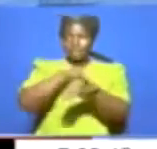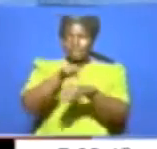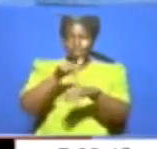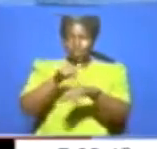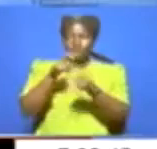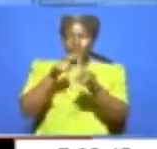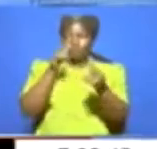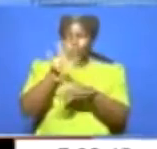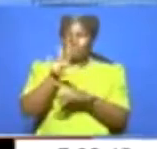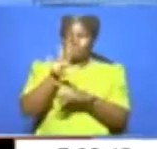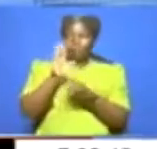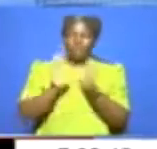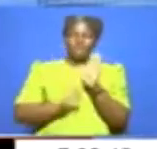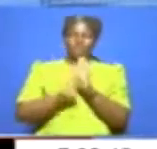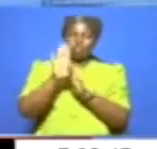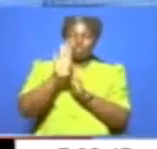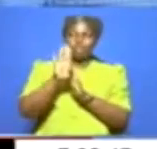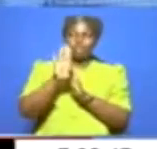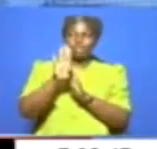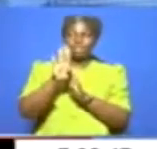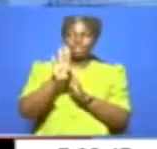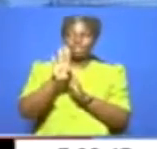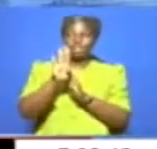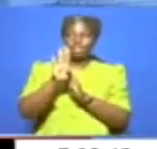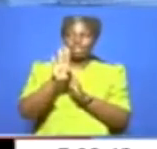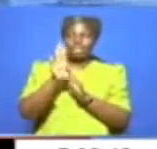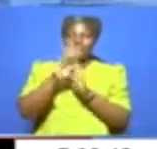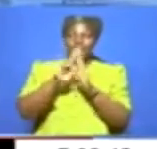I've given 2 million seedlings.